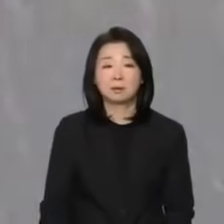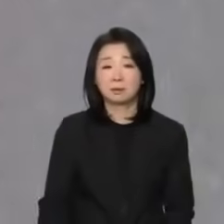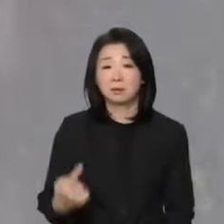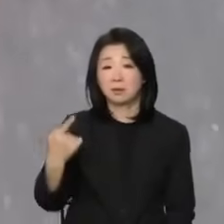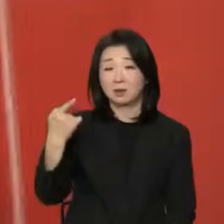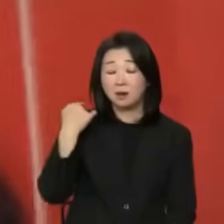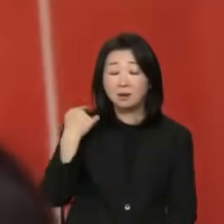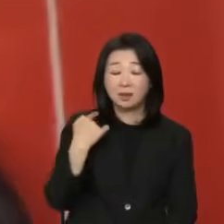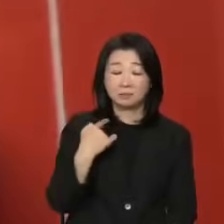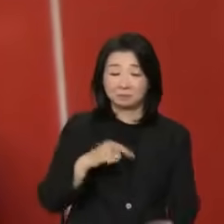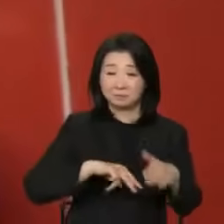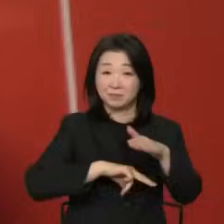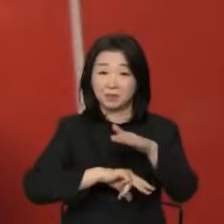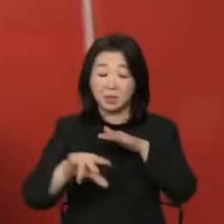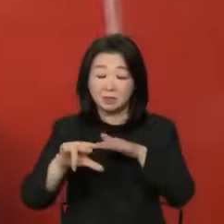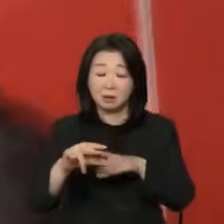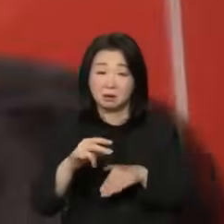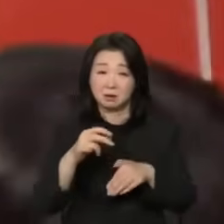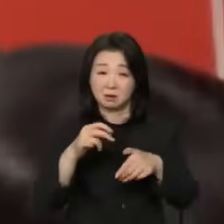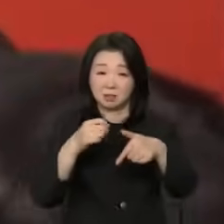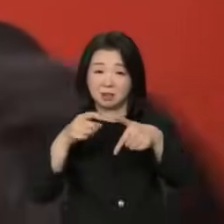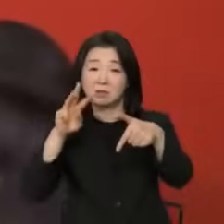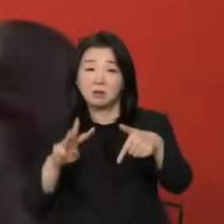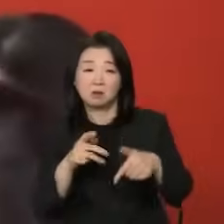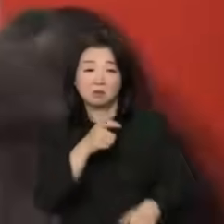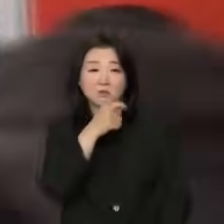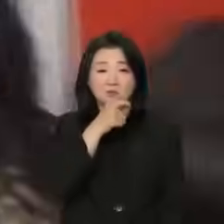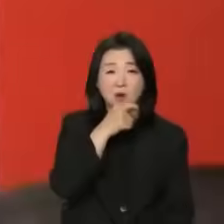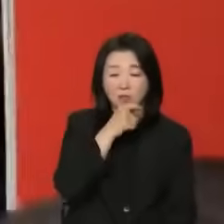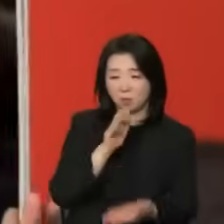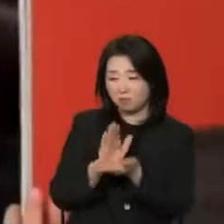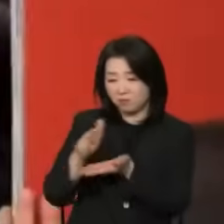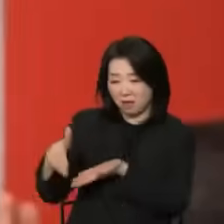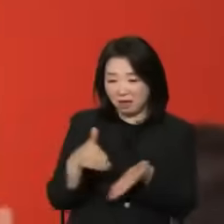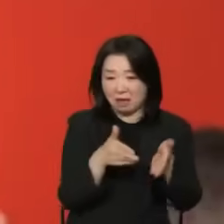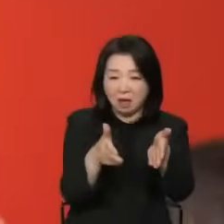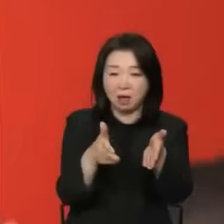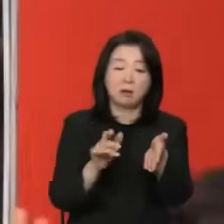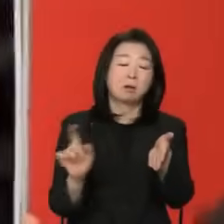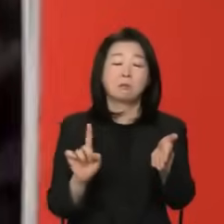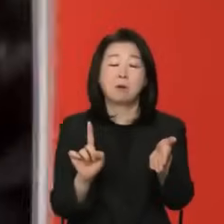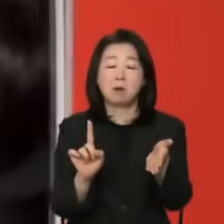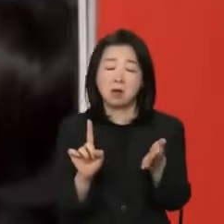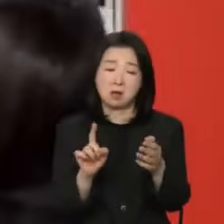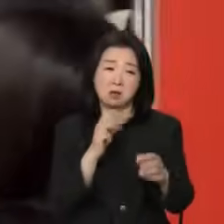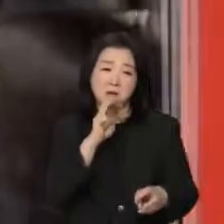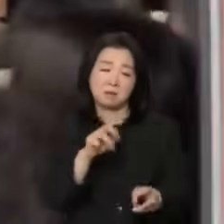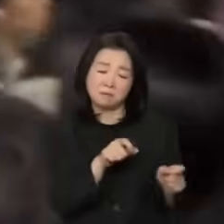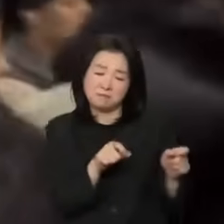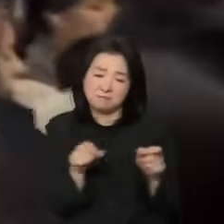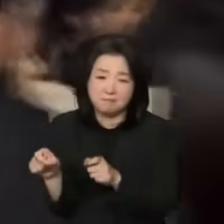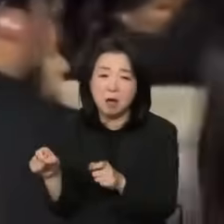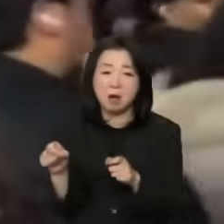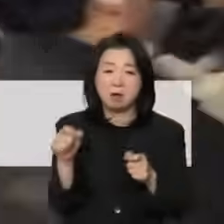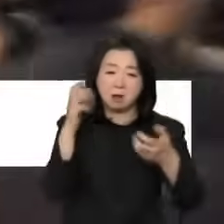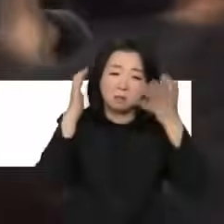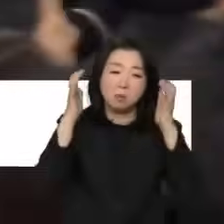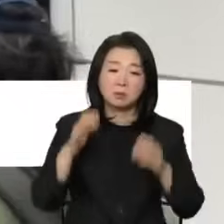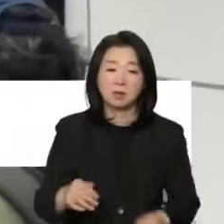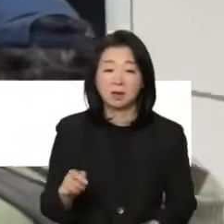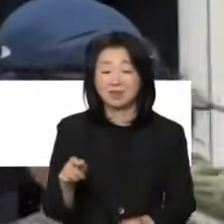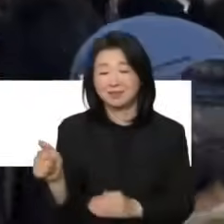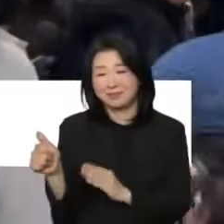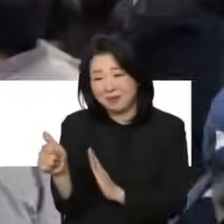수인 분당선에선 열차 운행이 30분 넘게 지연되면서 이용객들은 큰 혼란을 겪었습니다. 옆쪽으로 바짝